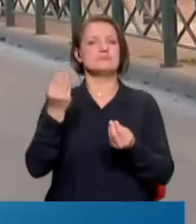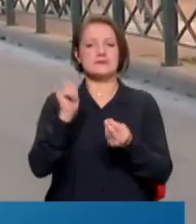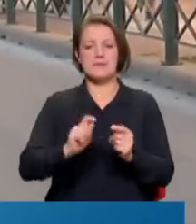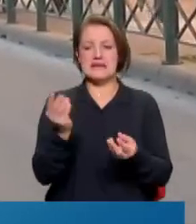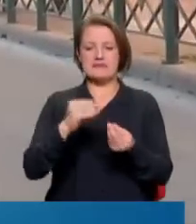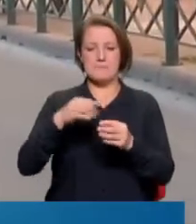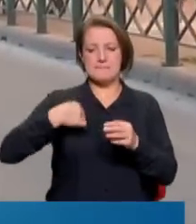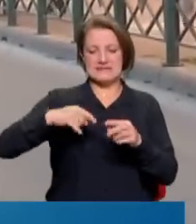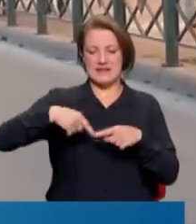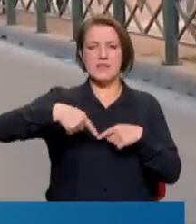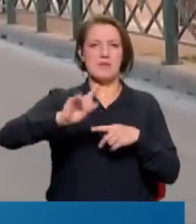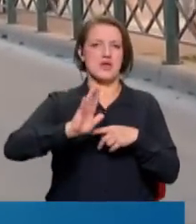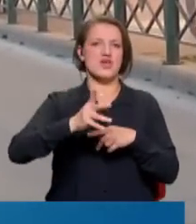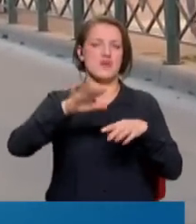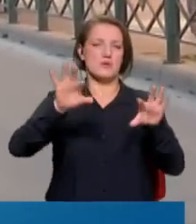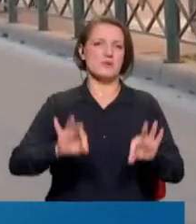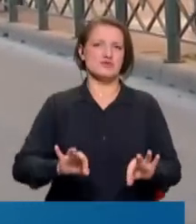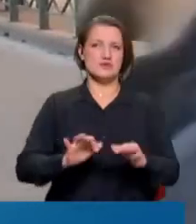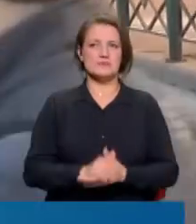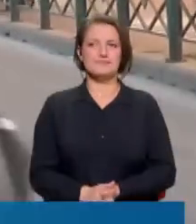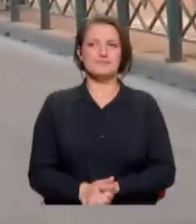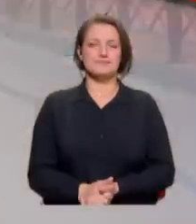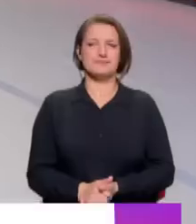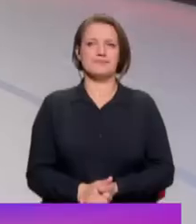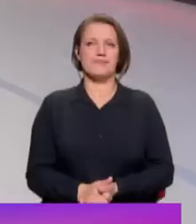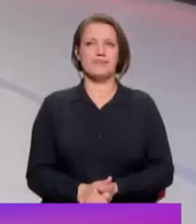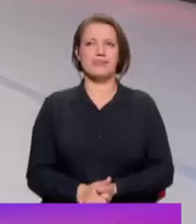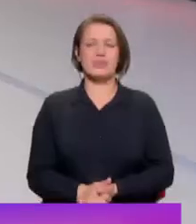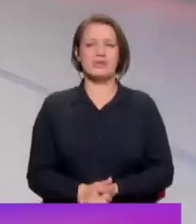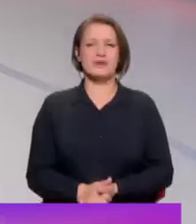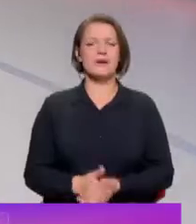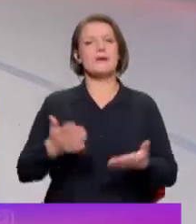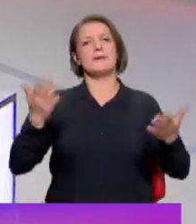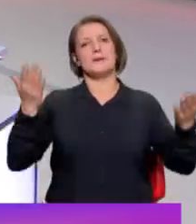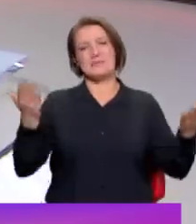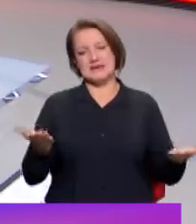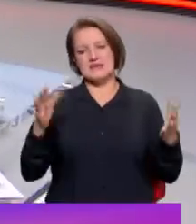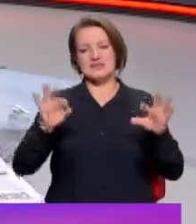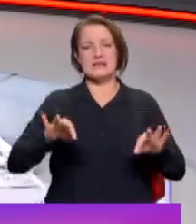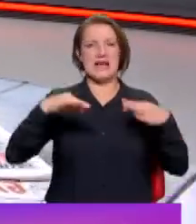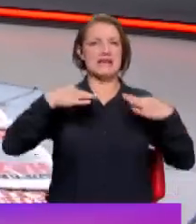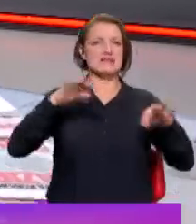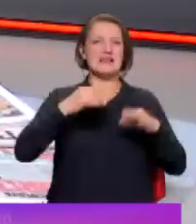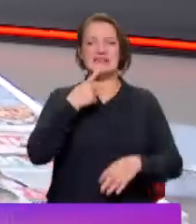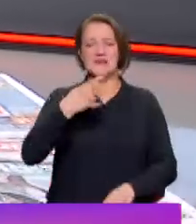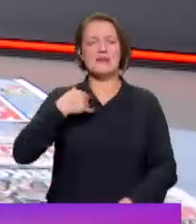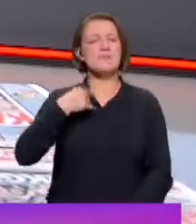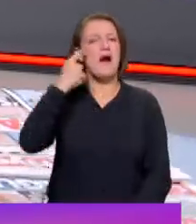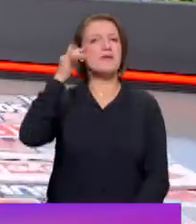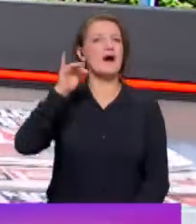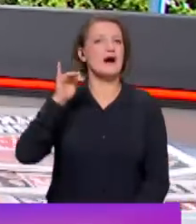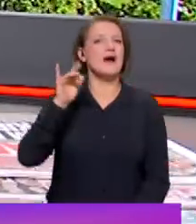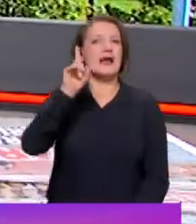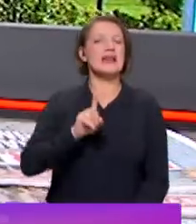Pazartesiden itibaren geçerli olacak peki şimdi Eskişehir deyince benim aklıma özellikle